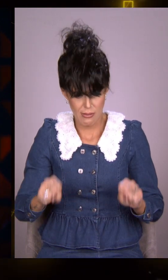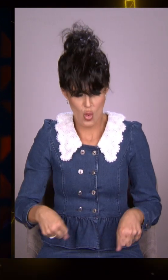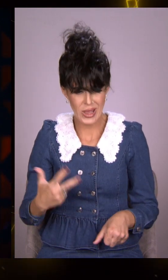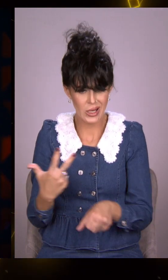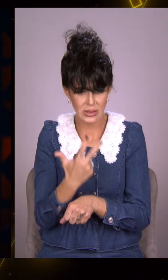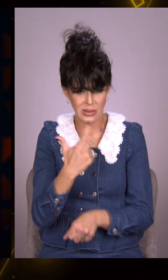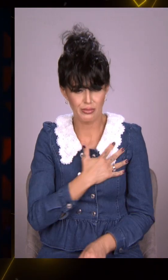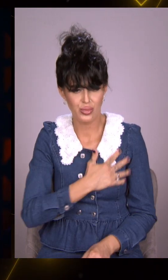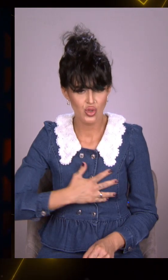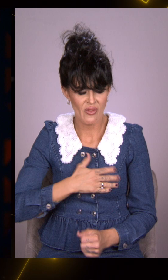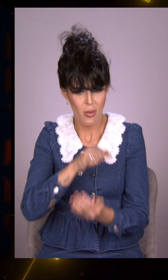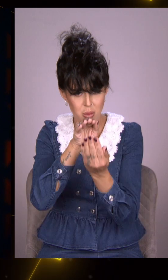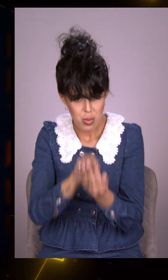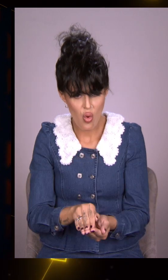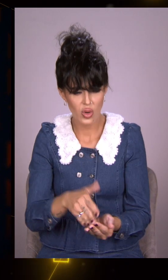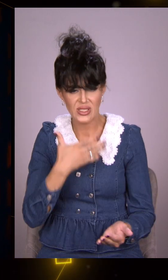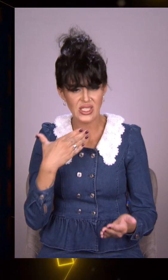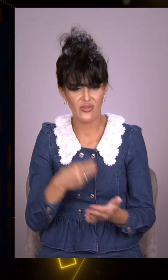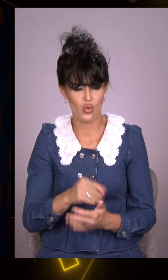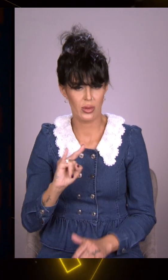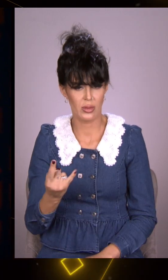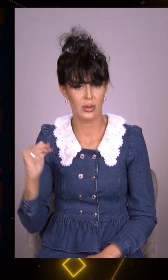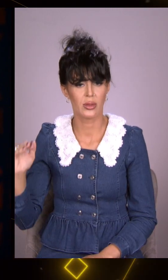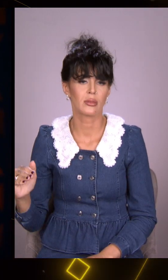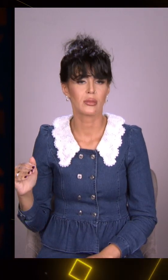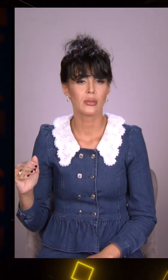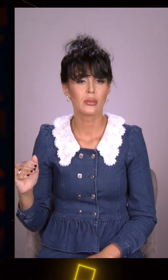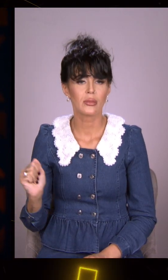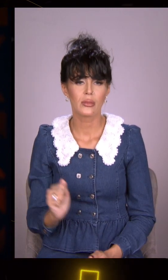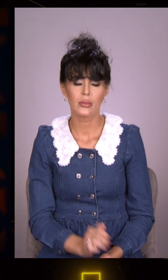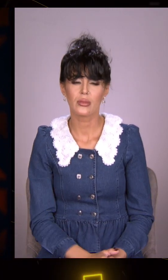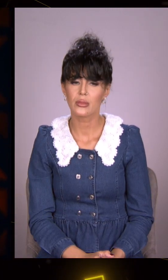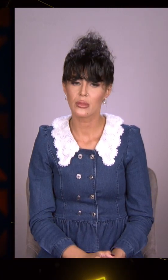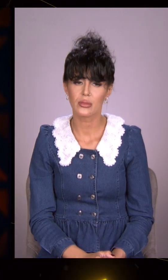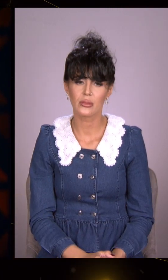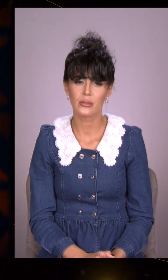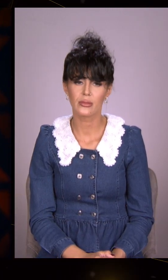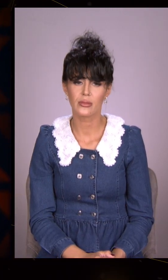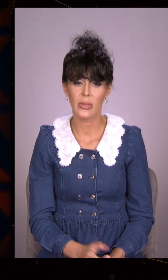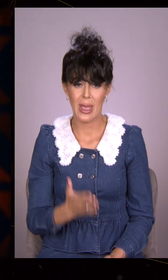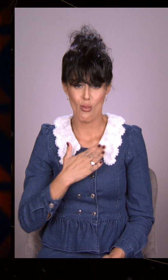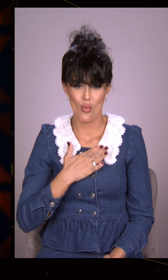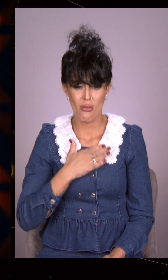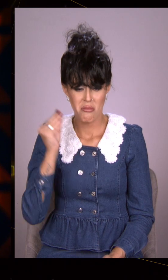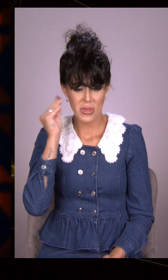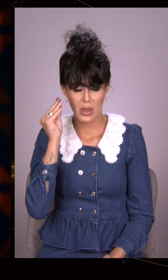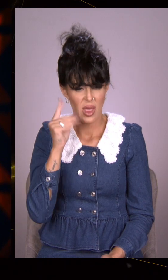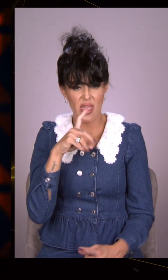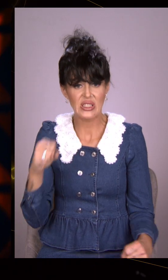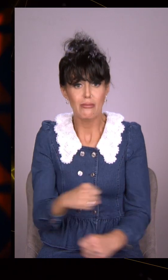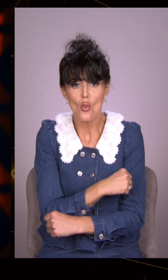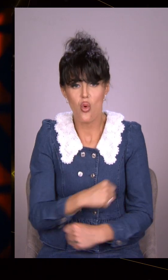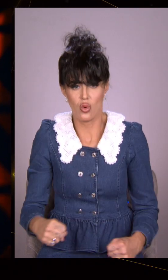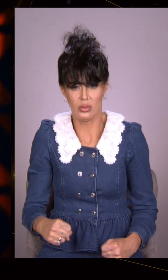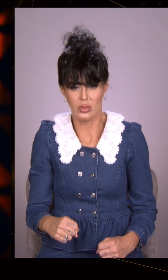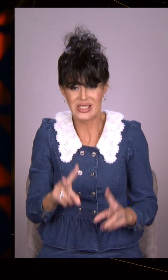пережити похорони своєї дитини. Як на мене, це неможливо уявити. Це